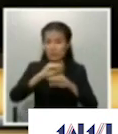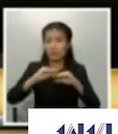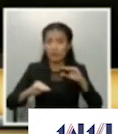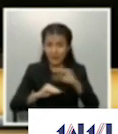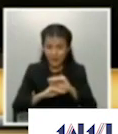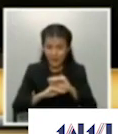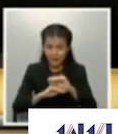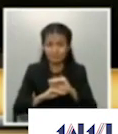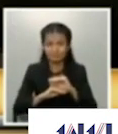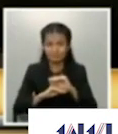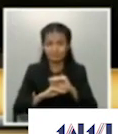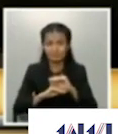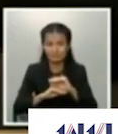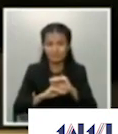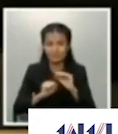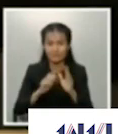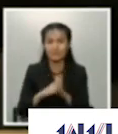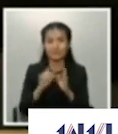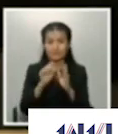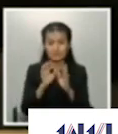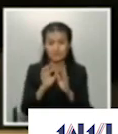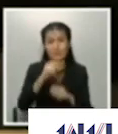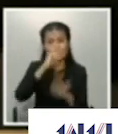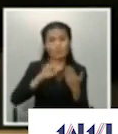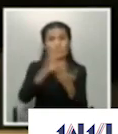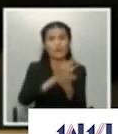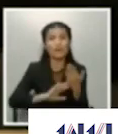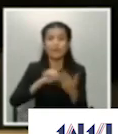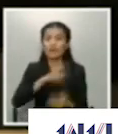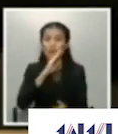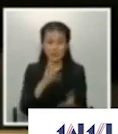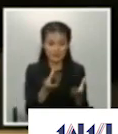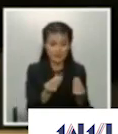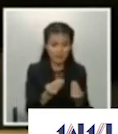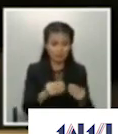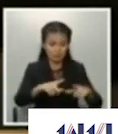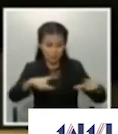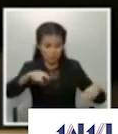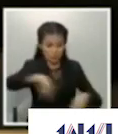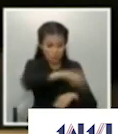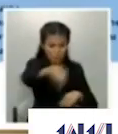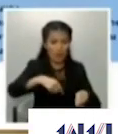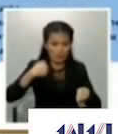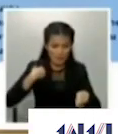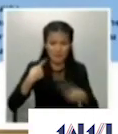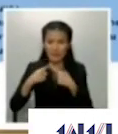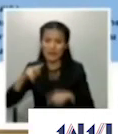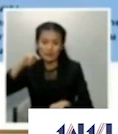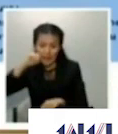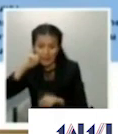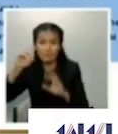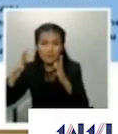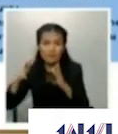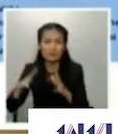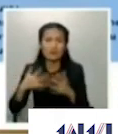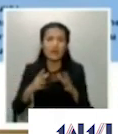ยเฉพาะยิ่งเรามีดินถ้าไม่มีน้ำมีน้ำไม่มีดินปัญหาเบื้องต้นดินเปรี้ยวดินเสียดินเ